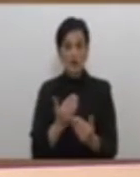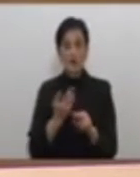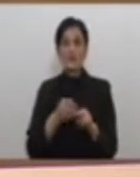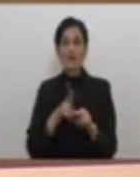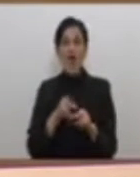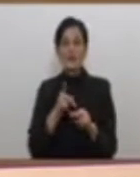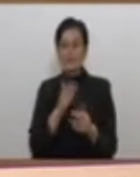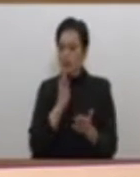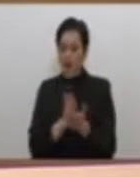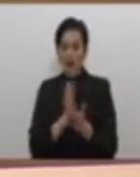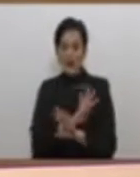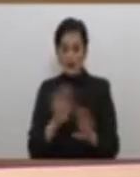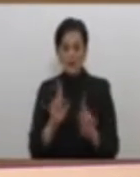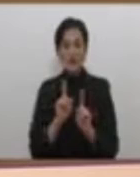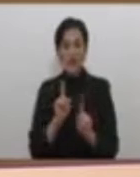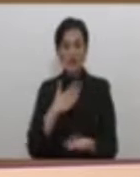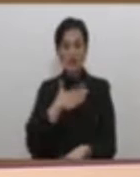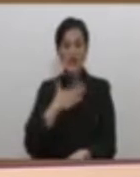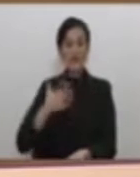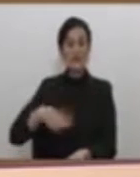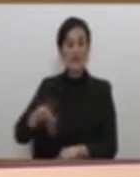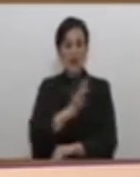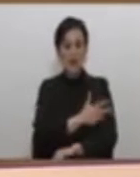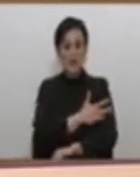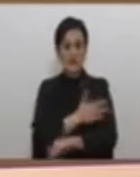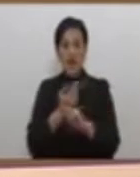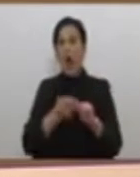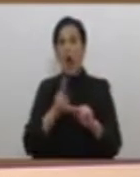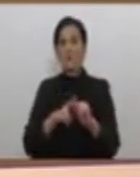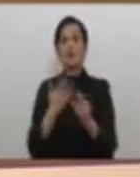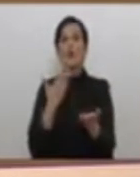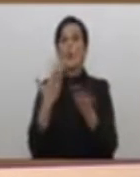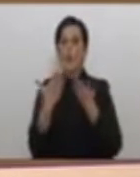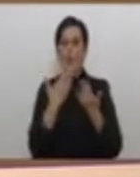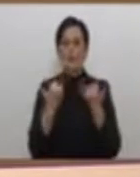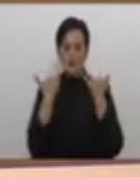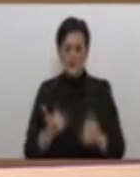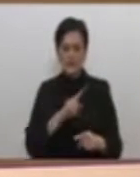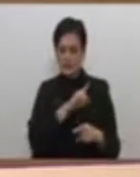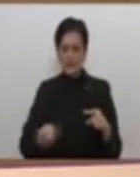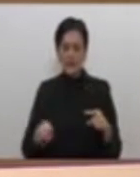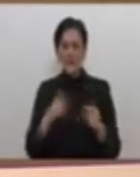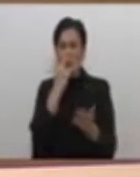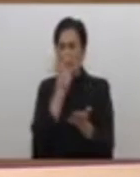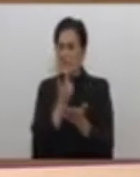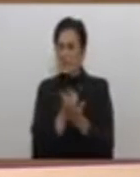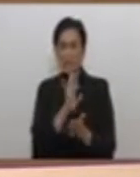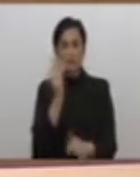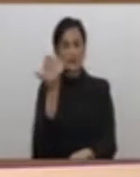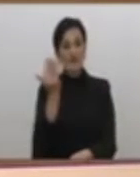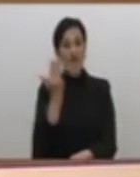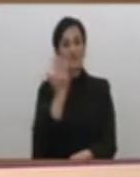არის ის, რასაც იმსახურებს ჩვენი ქვეყანა. ამიტომ მოგიწოდებთ დაუყოვნებლივ, მიუხედავად თქვენი